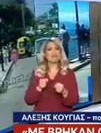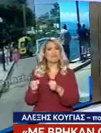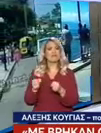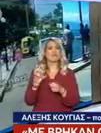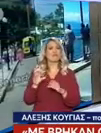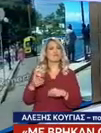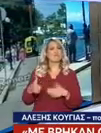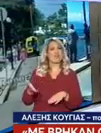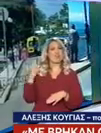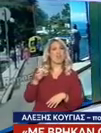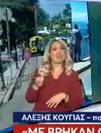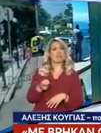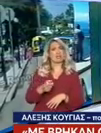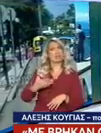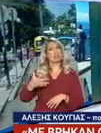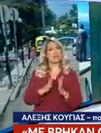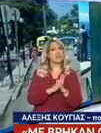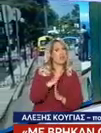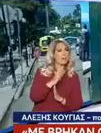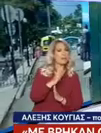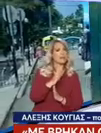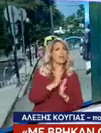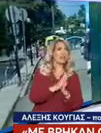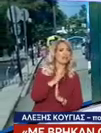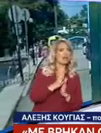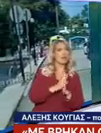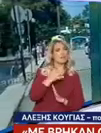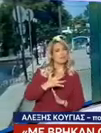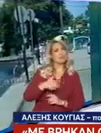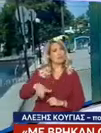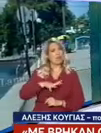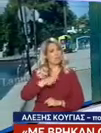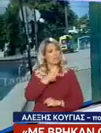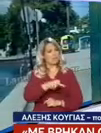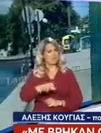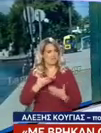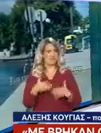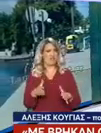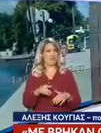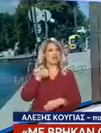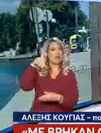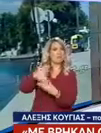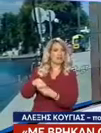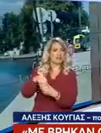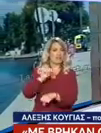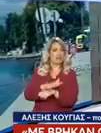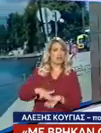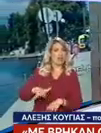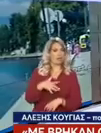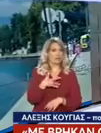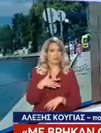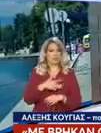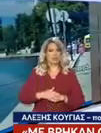κακουργηματικές πράξεις από ηλικίας 15-14 ετών, ακόμη και ανθρωποκτονίας. Θέλω λοιπόν να σας πω ότι πραγματικά